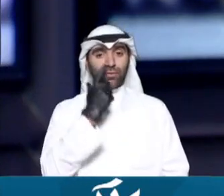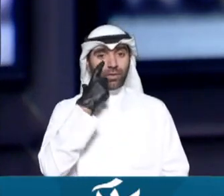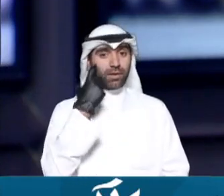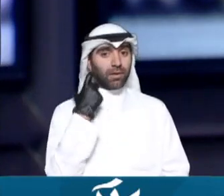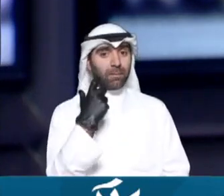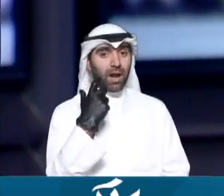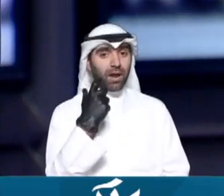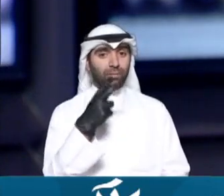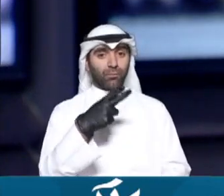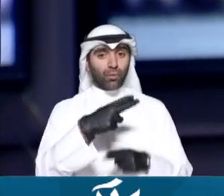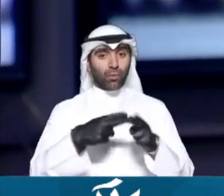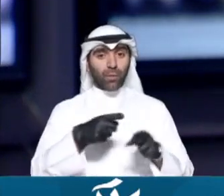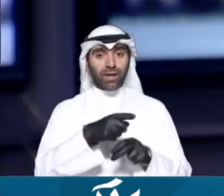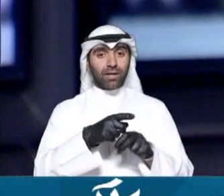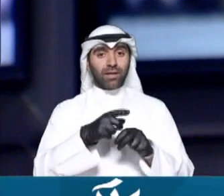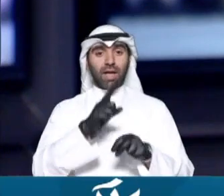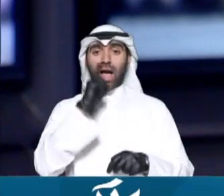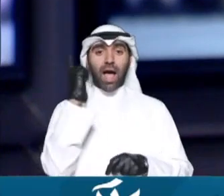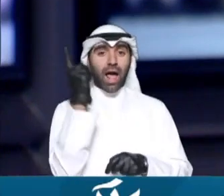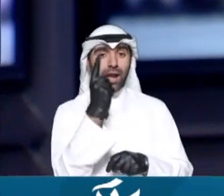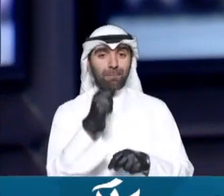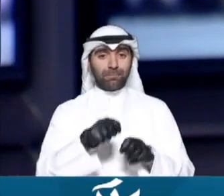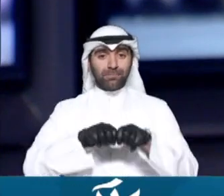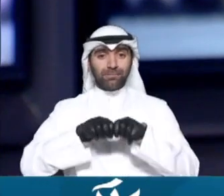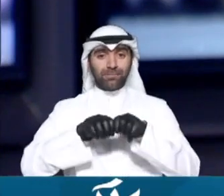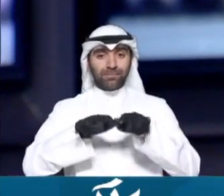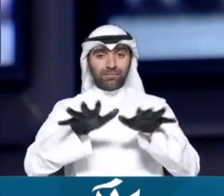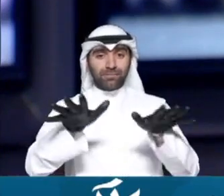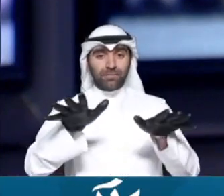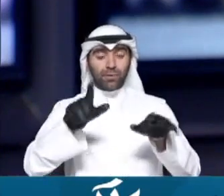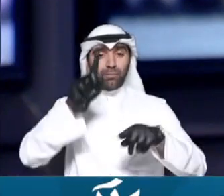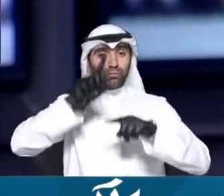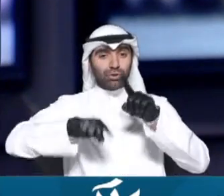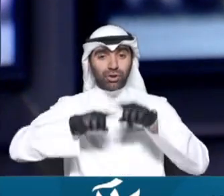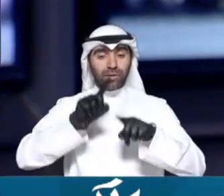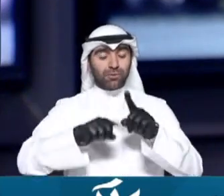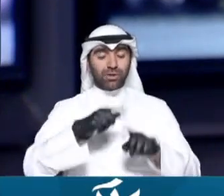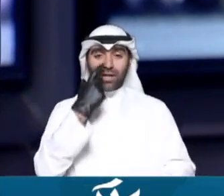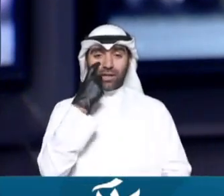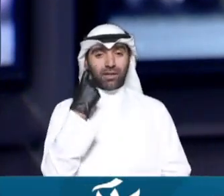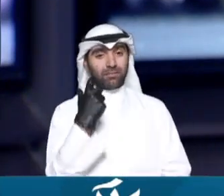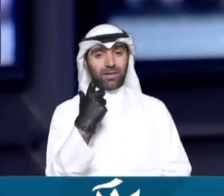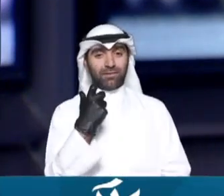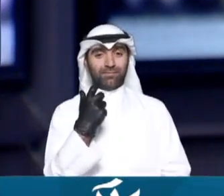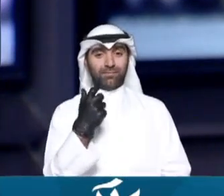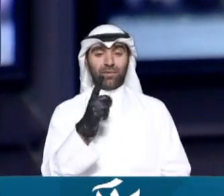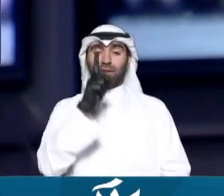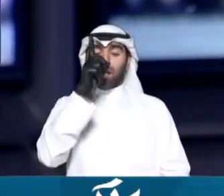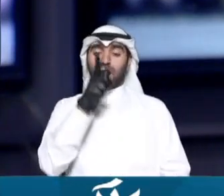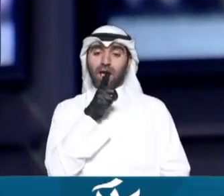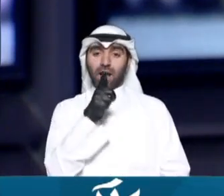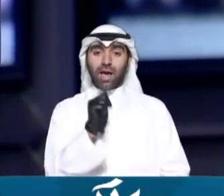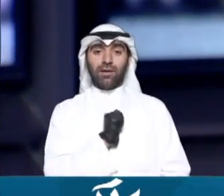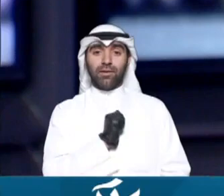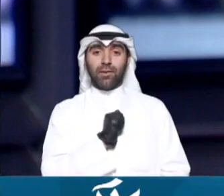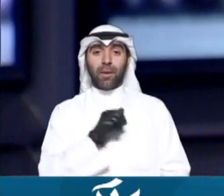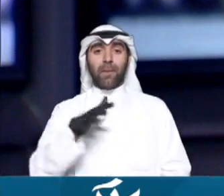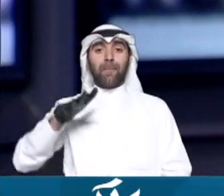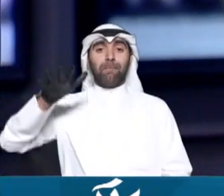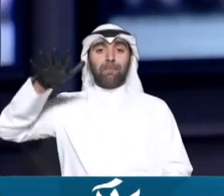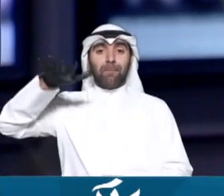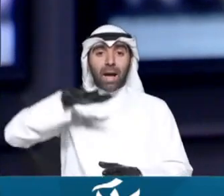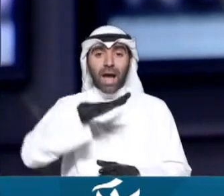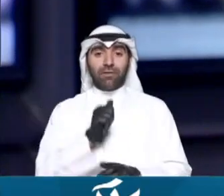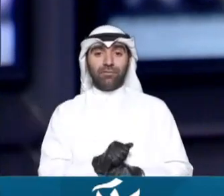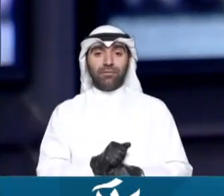إصلاحها. نعم. ويقول سبحانه وتعالى: ظهر الفساد في البر والبحر بما كسبت أيدي الناس. نعم. أنزل